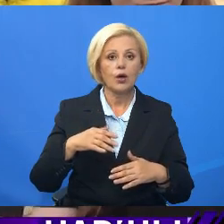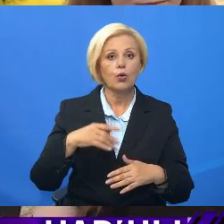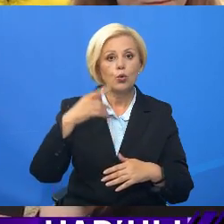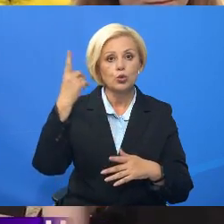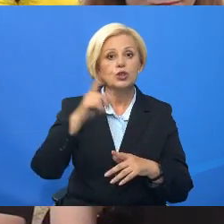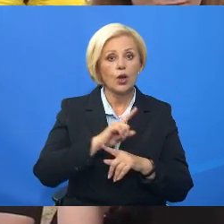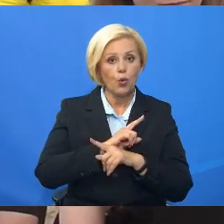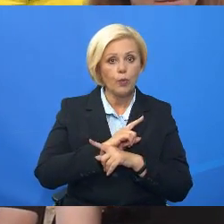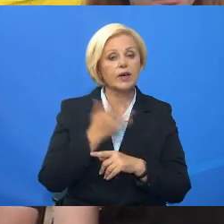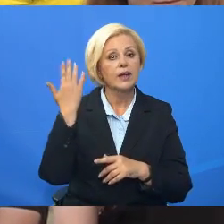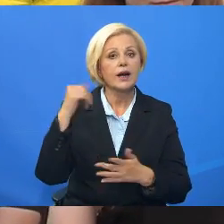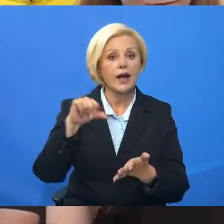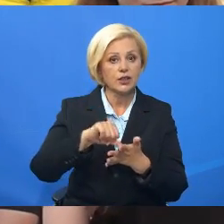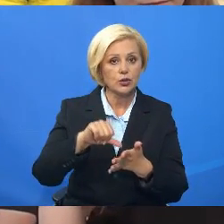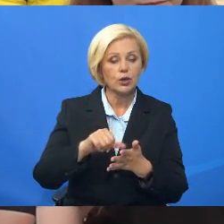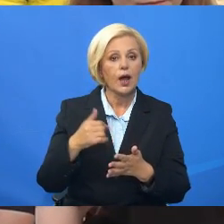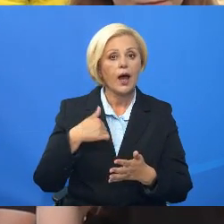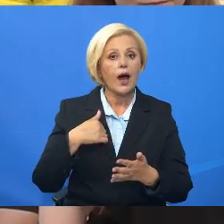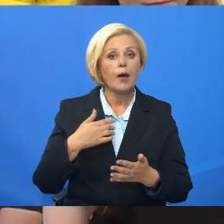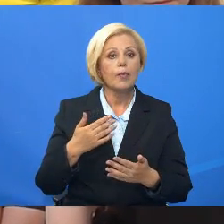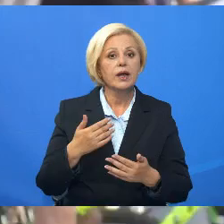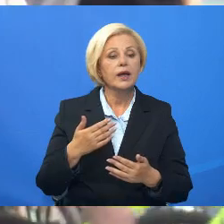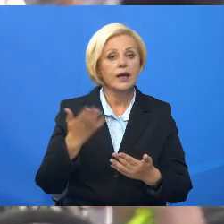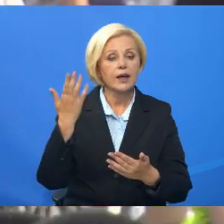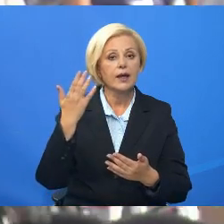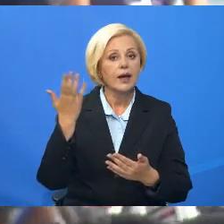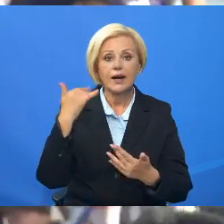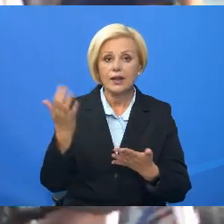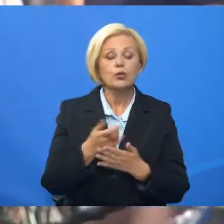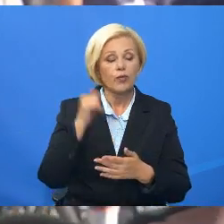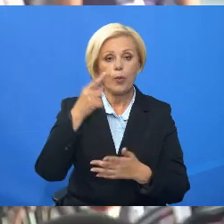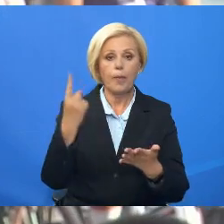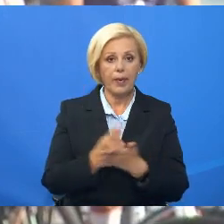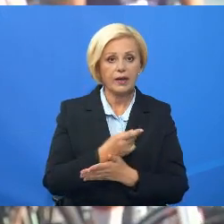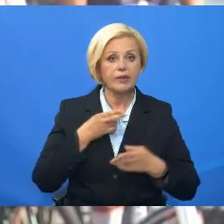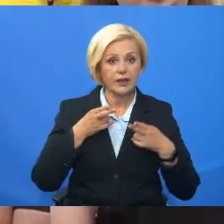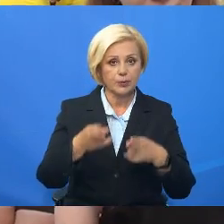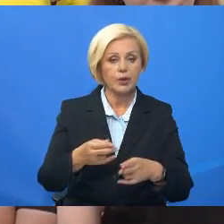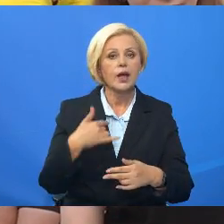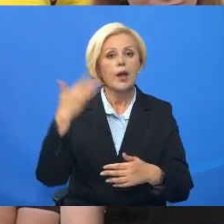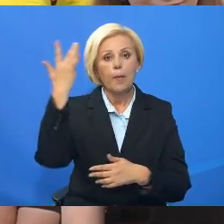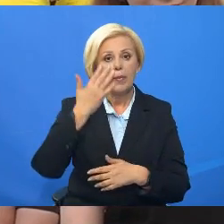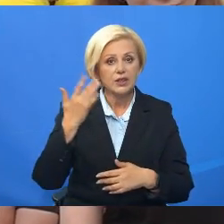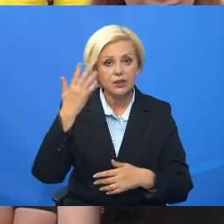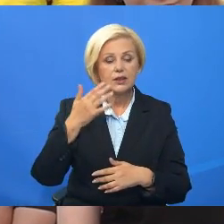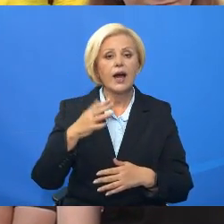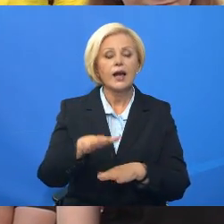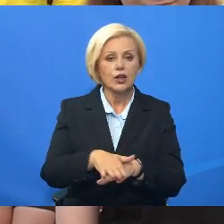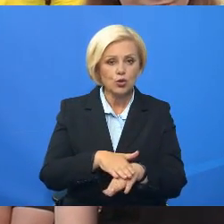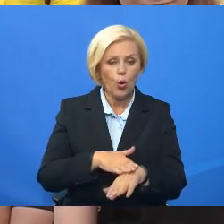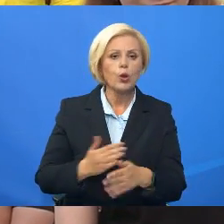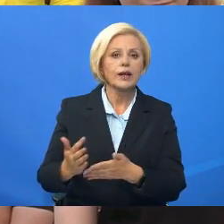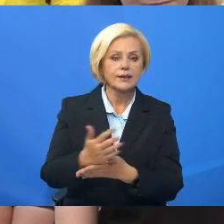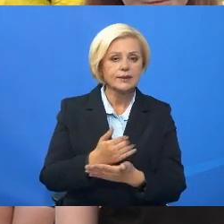всегда, а мы как-то с дочкой собрались-то наконец-таки в этом году. Очень хотелось, очень мечтали, долго